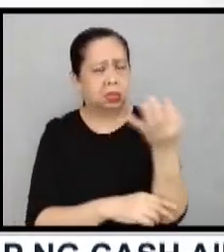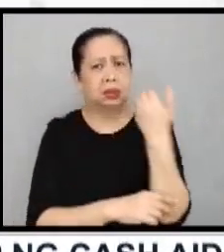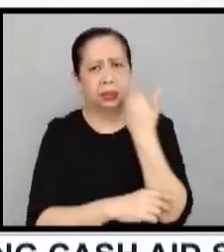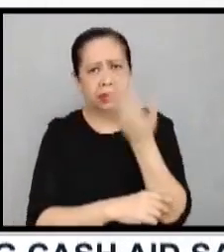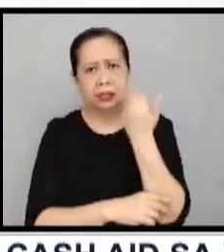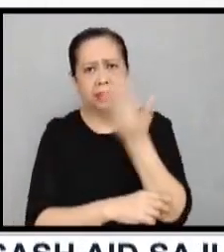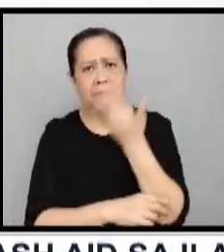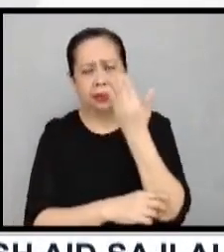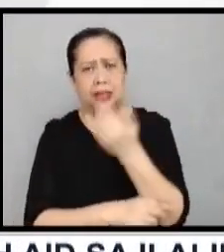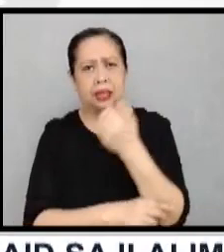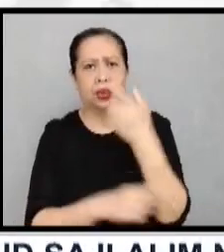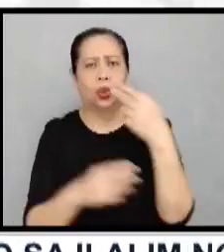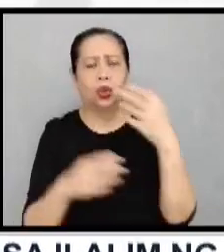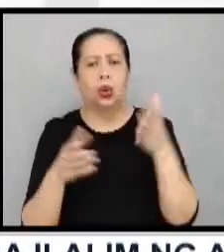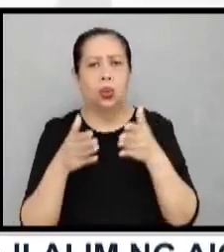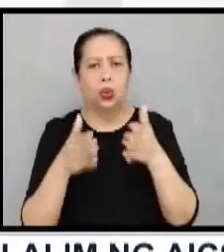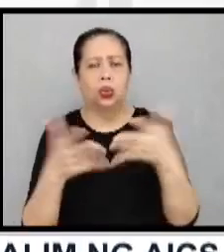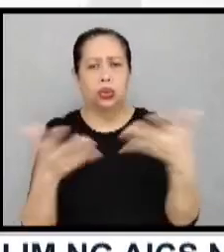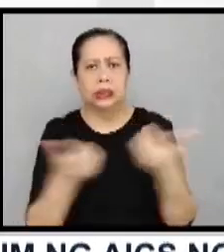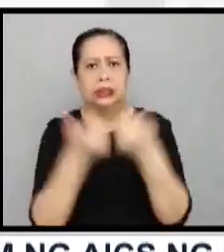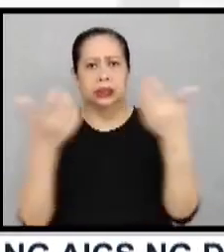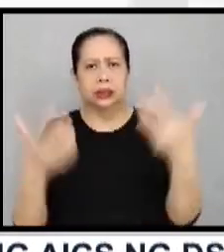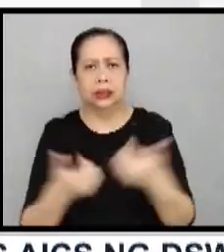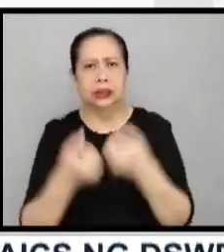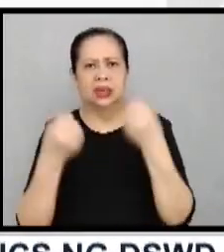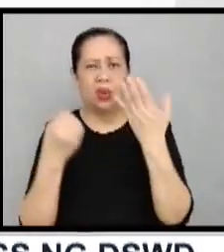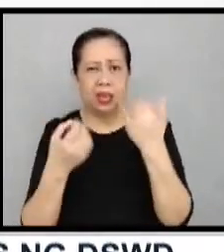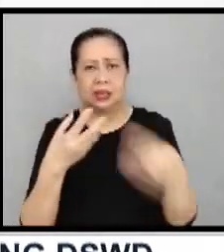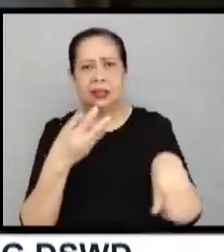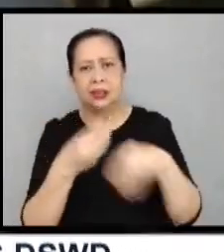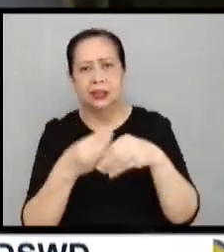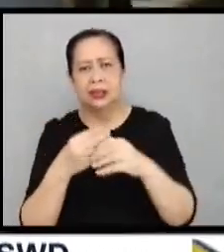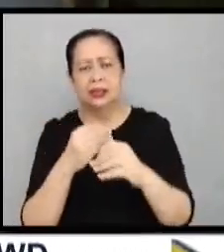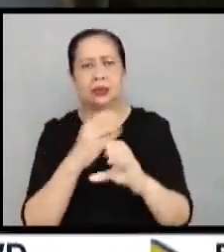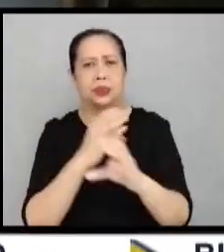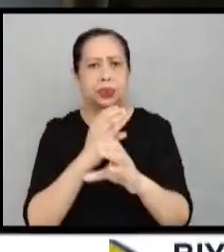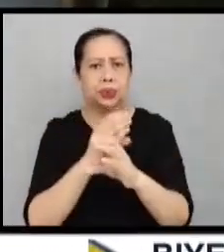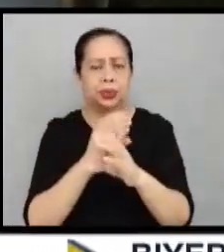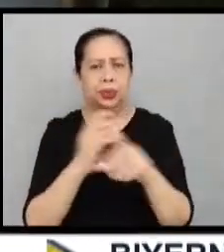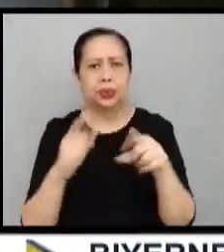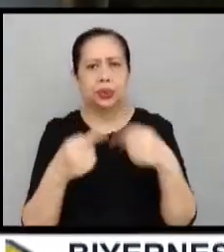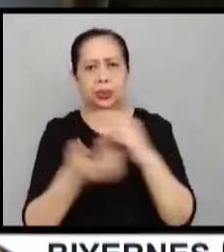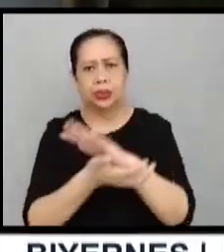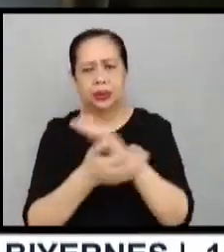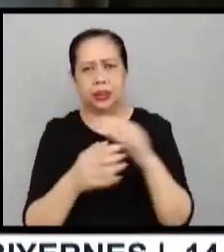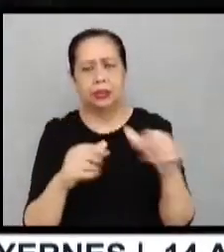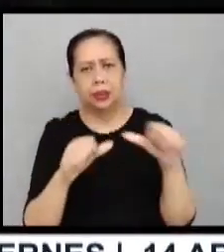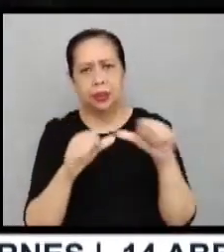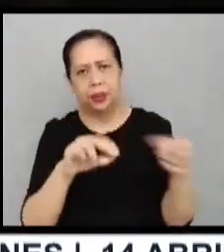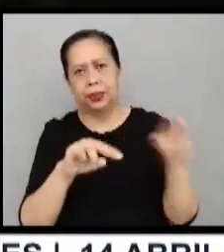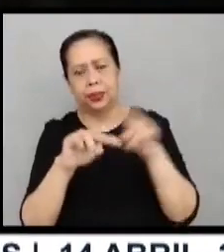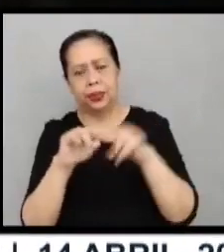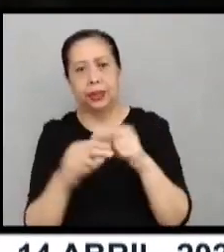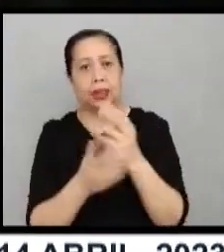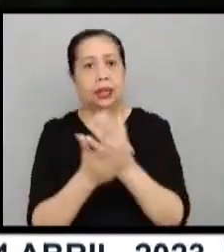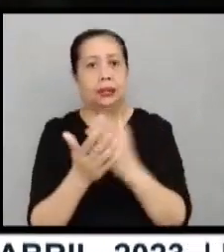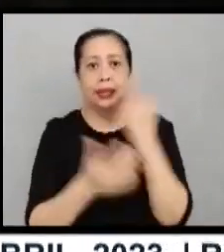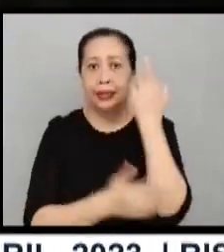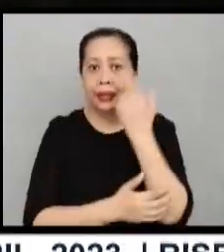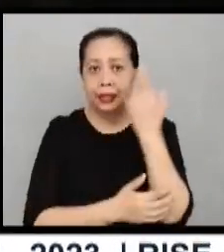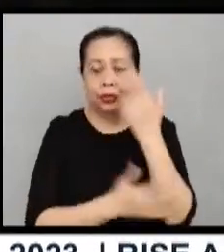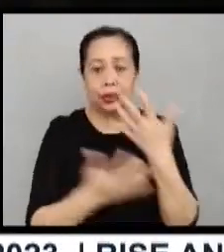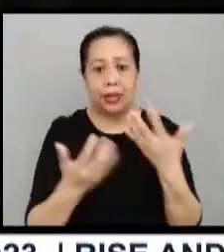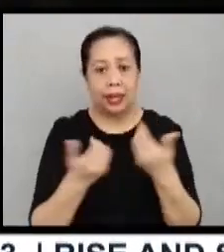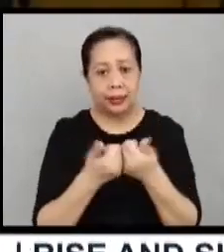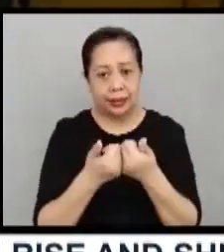road crash kasabay ng pagdami ng mga sasakyan simula ng magkapandemya. Ayon sa UN, ilan sa mga dahilan ng aksidente sa